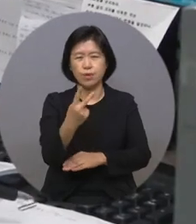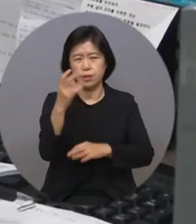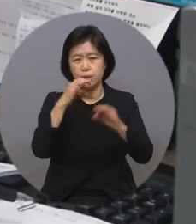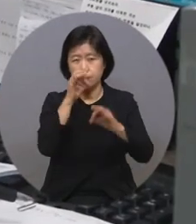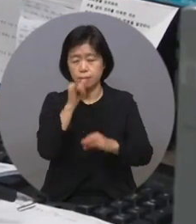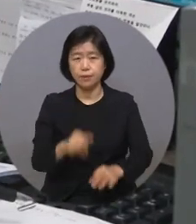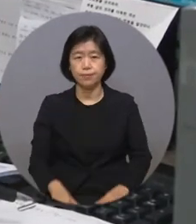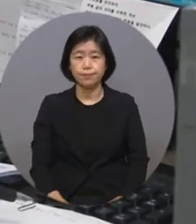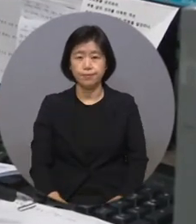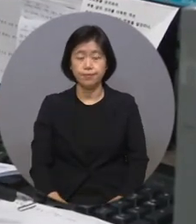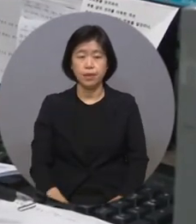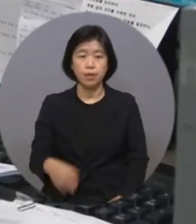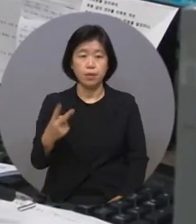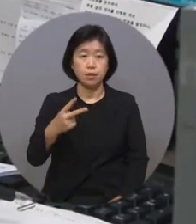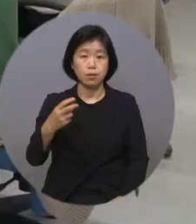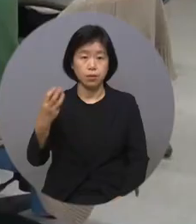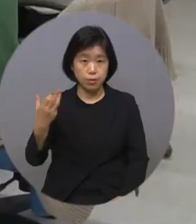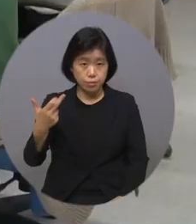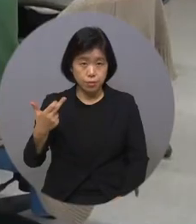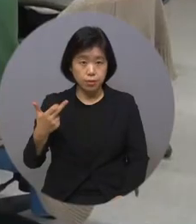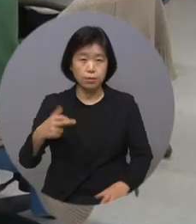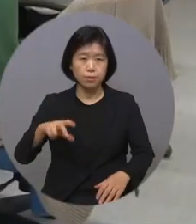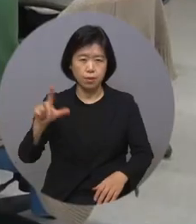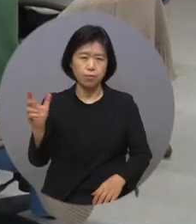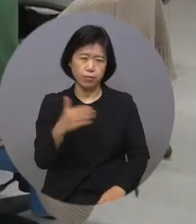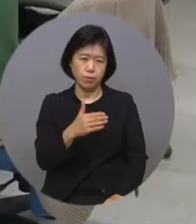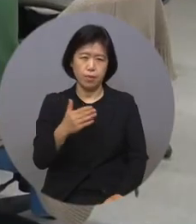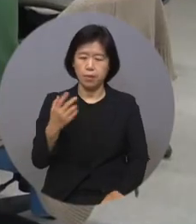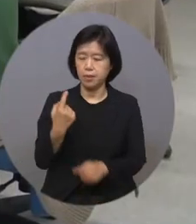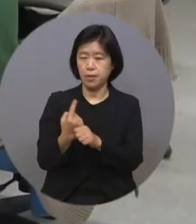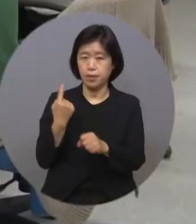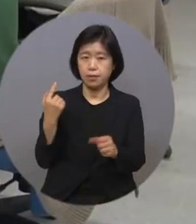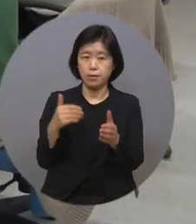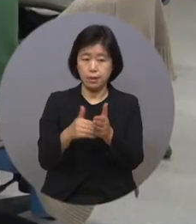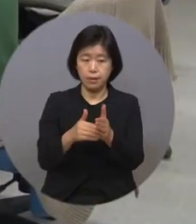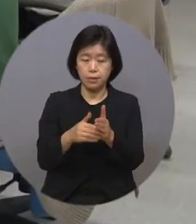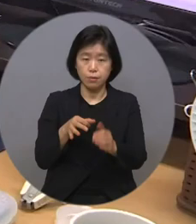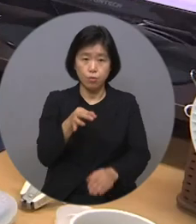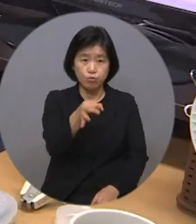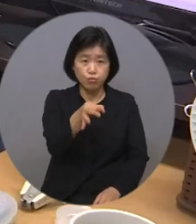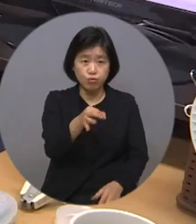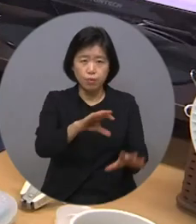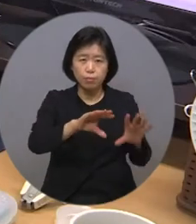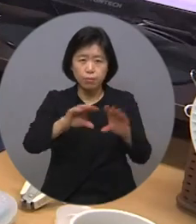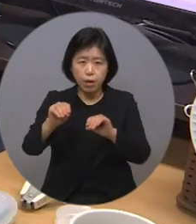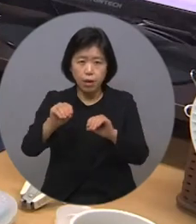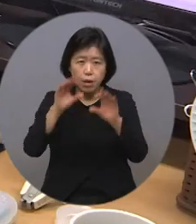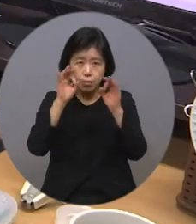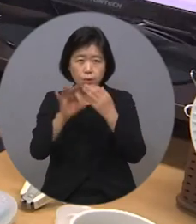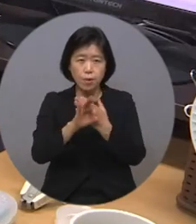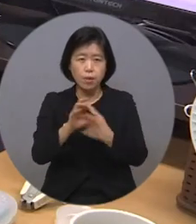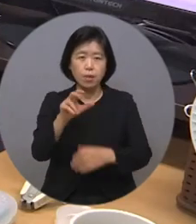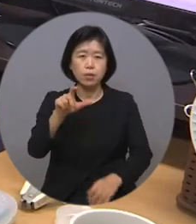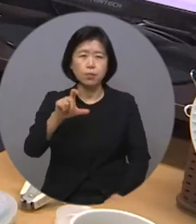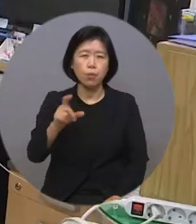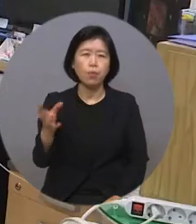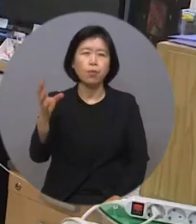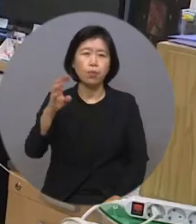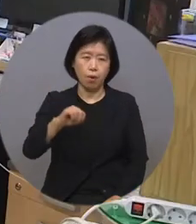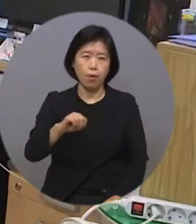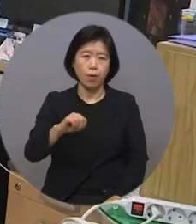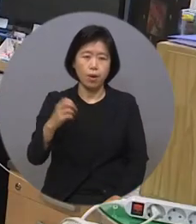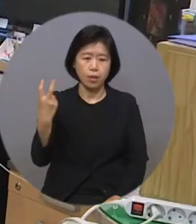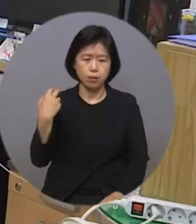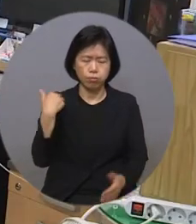지난 2007년부터 2021년 7월까지 발생한 지원 중단 사례 지급 금액 중 10억 2천 7백만 원이 환수